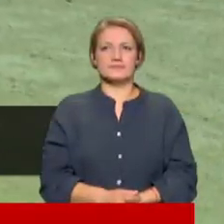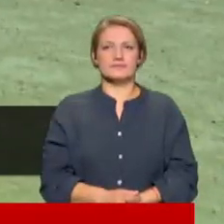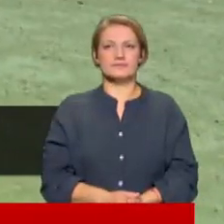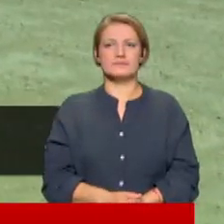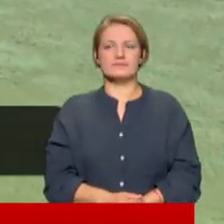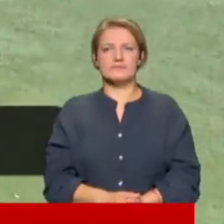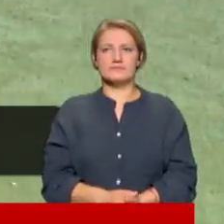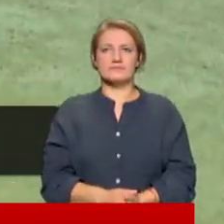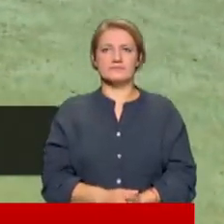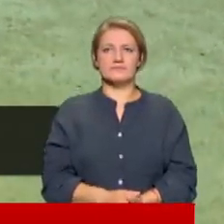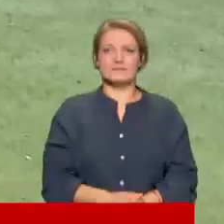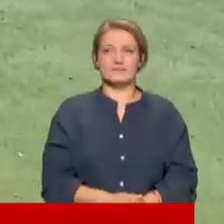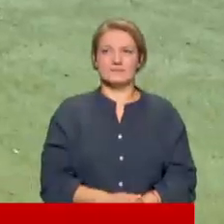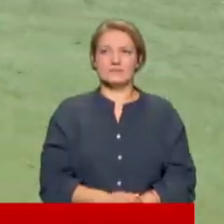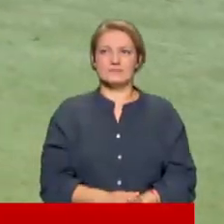sıcağın